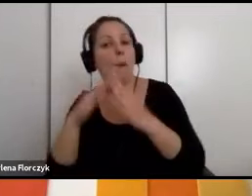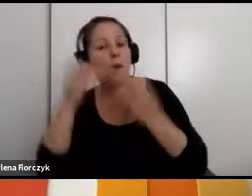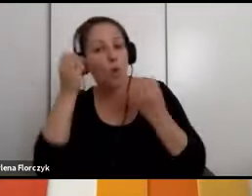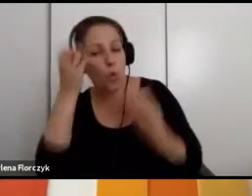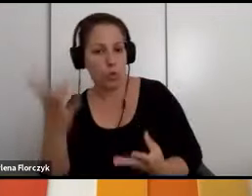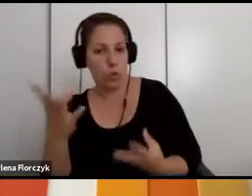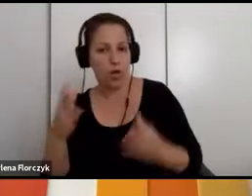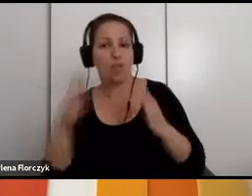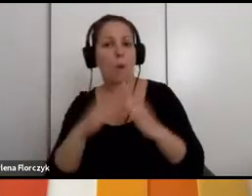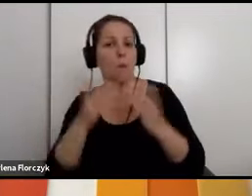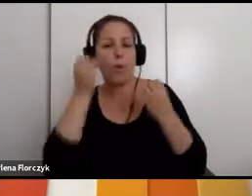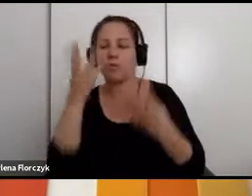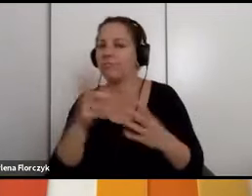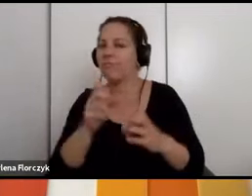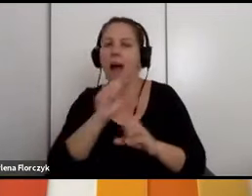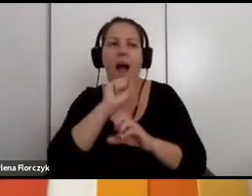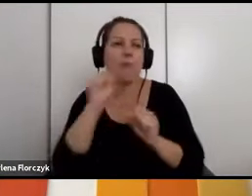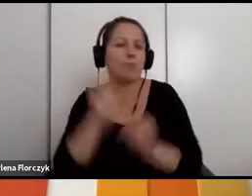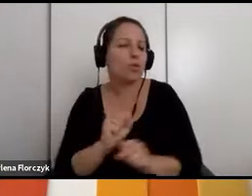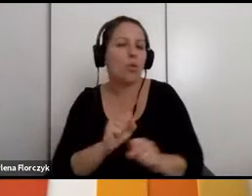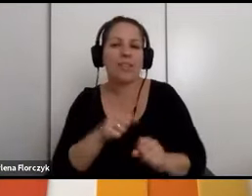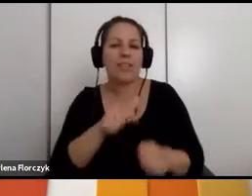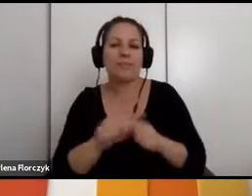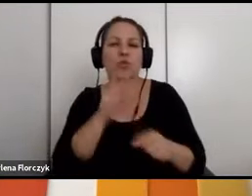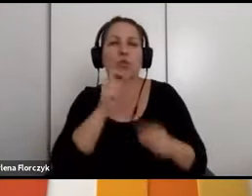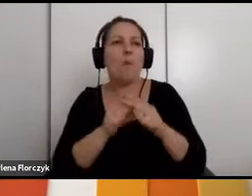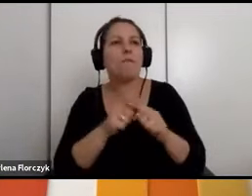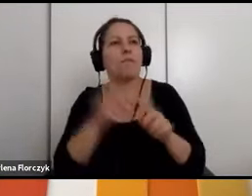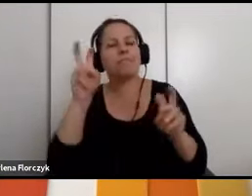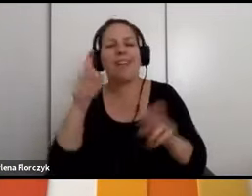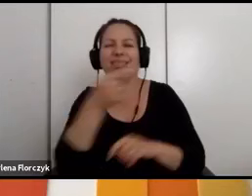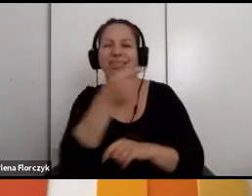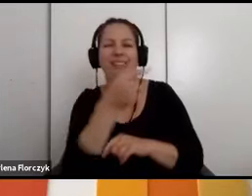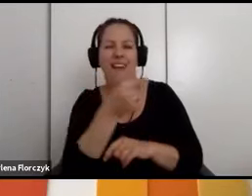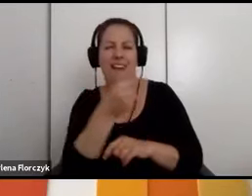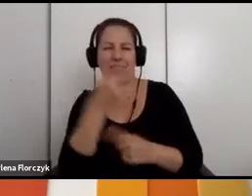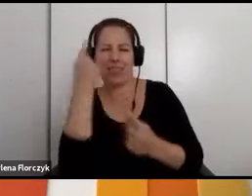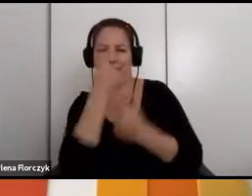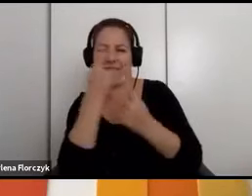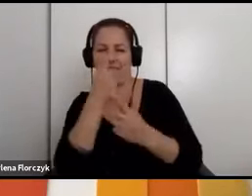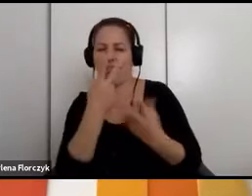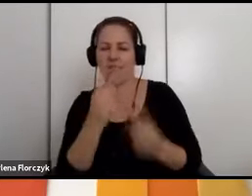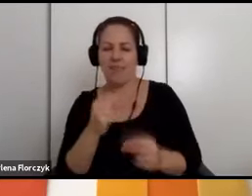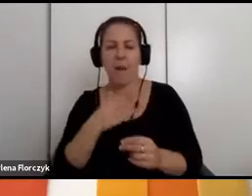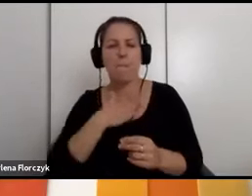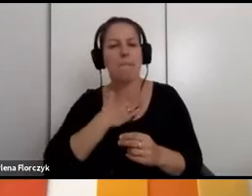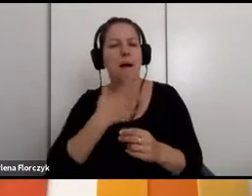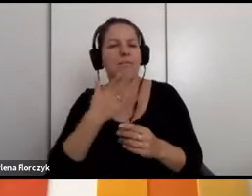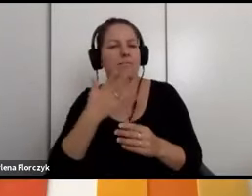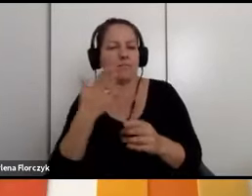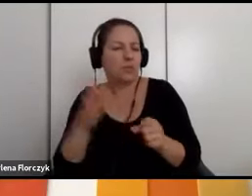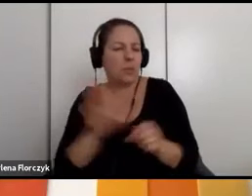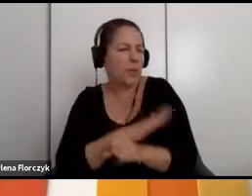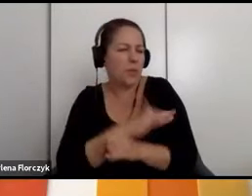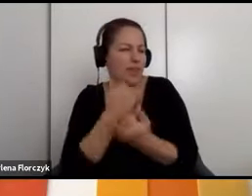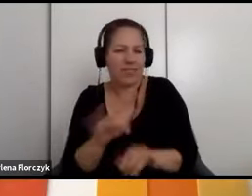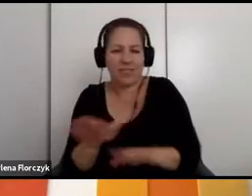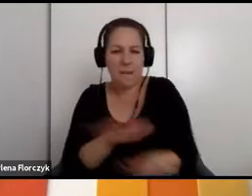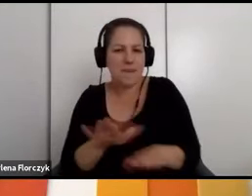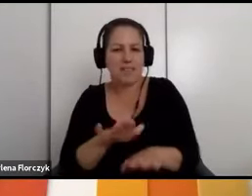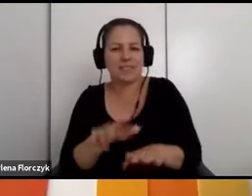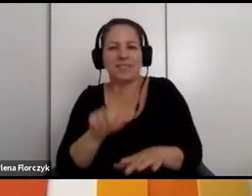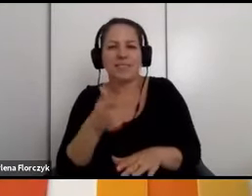dom kultury absolutnie dzisiaj nie jest już słowem negatywnym. Jest to, mam wrażenie, że zupełnie inne miejsce niż to, o